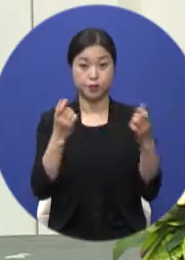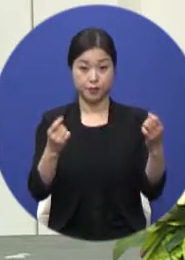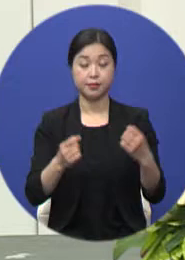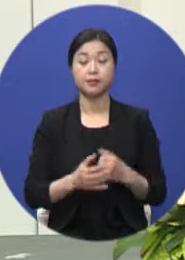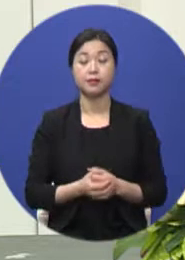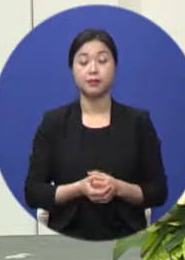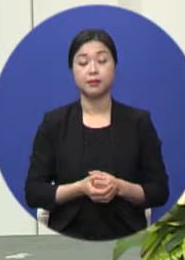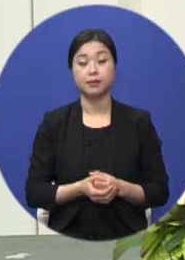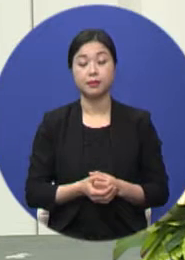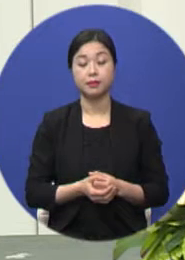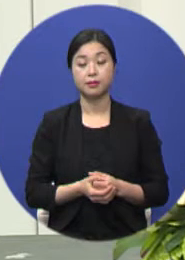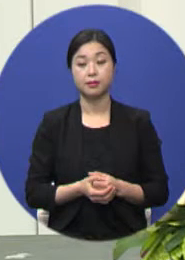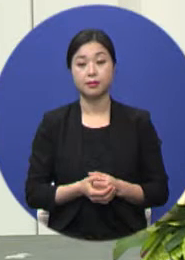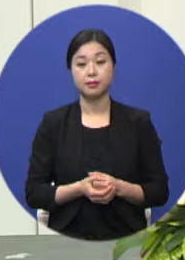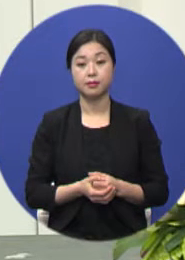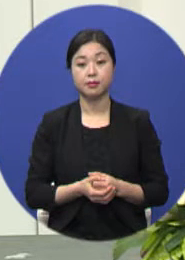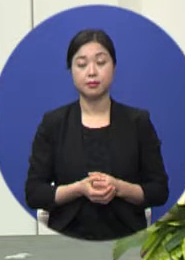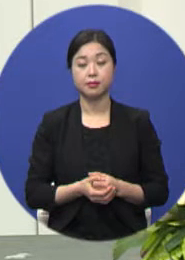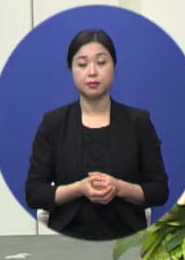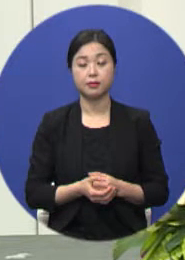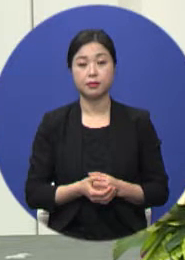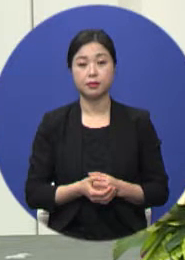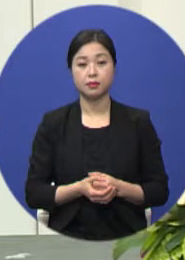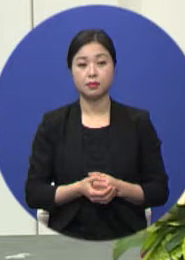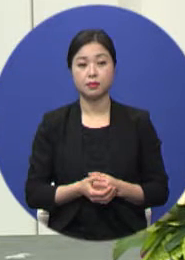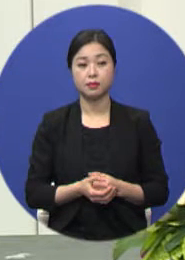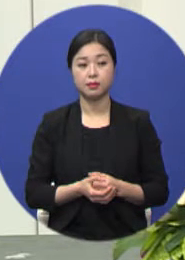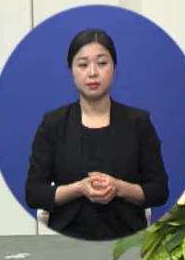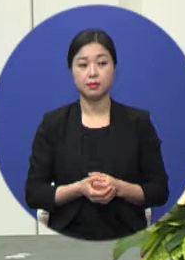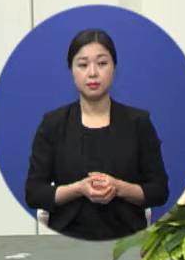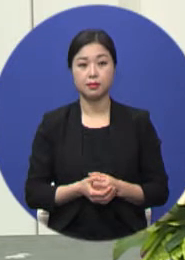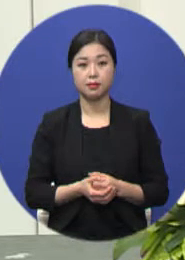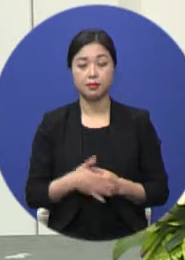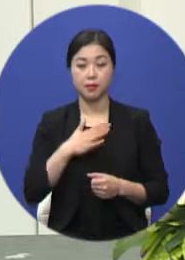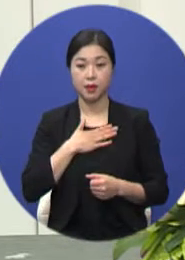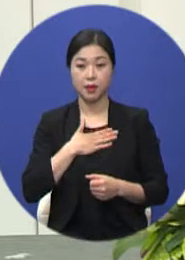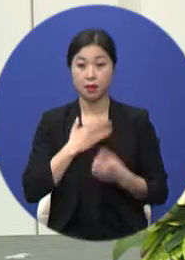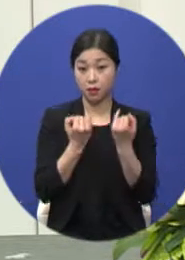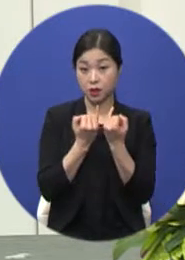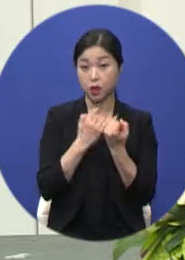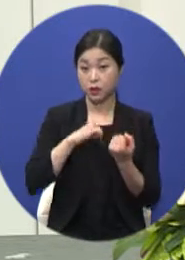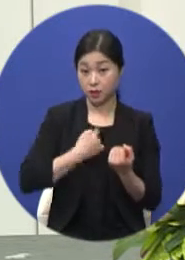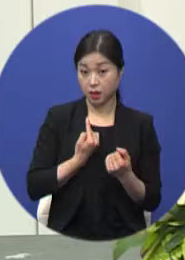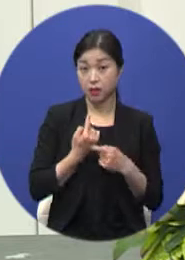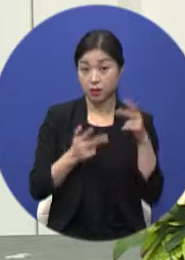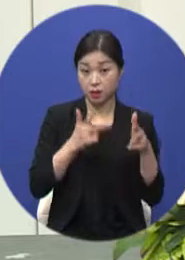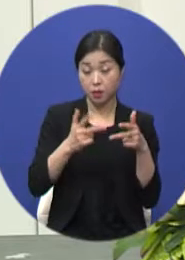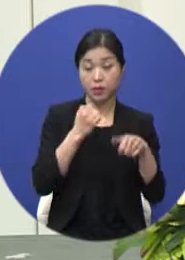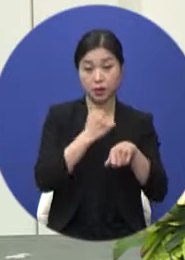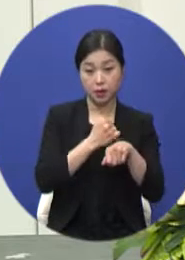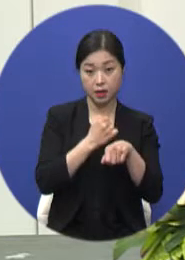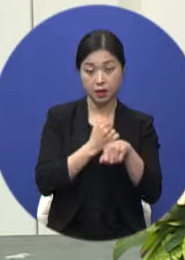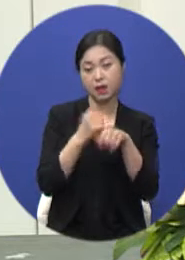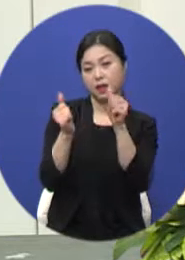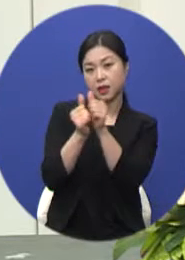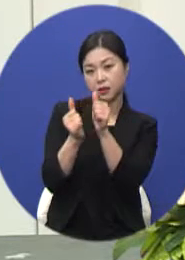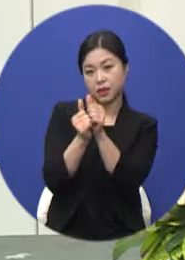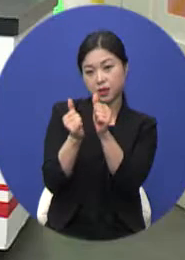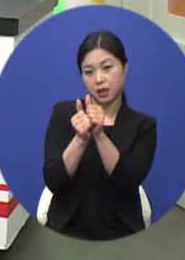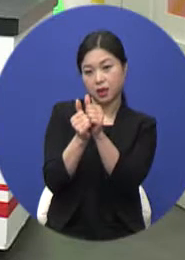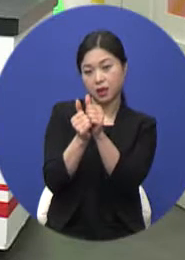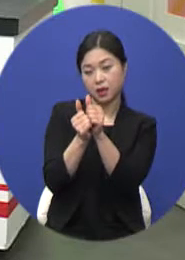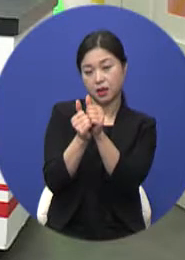하고 있는데 그 이제 여자 혼자 사업을 하다 보니까 남자 직원이